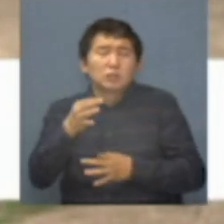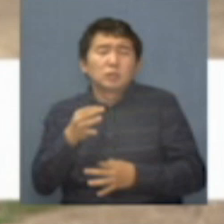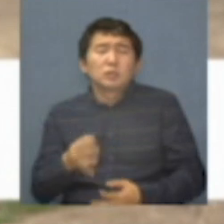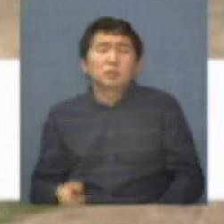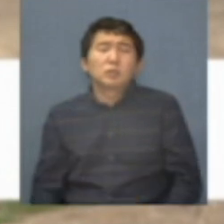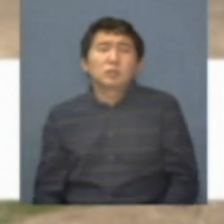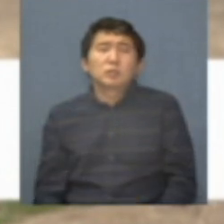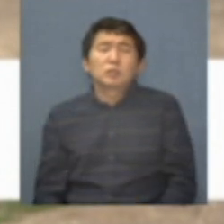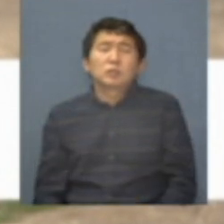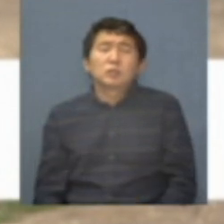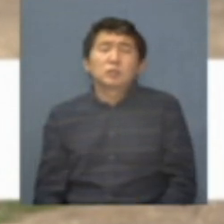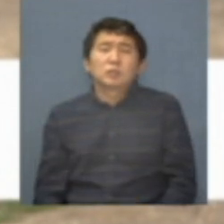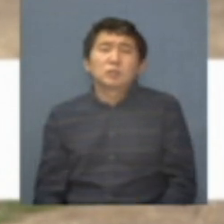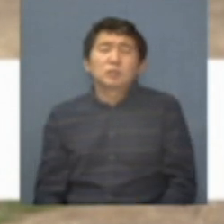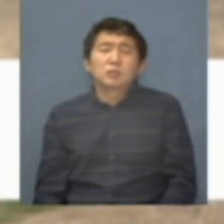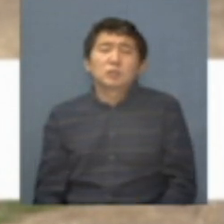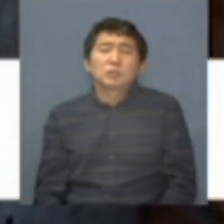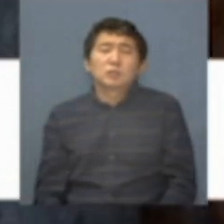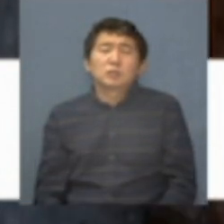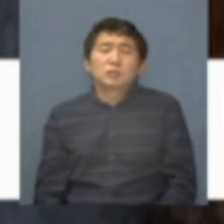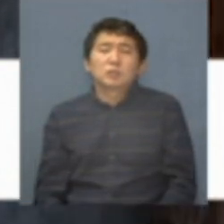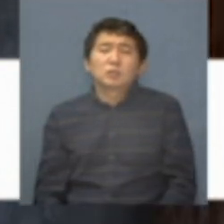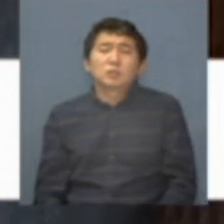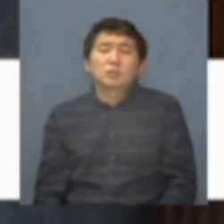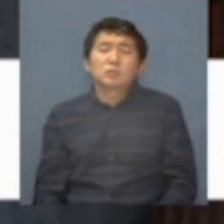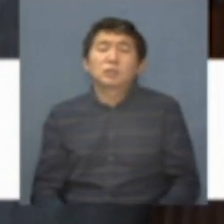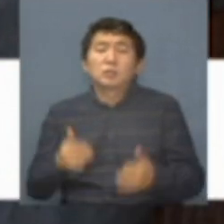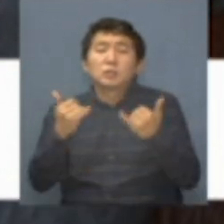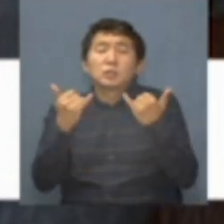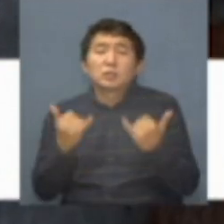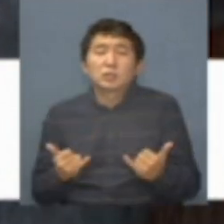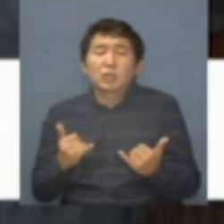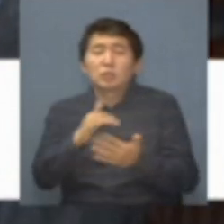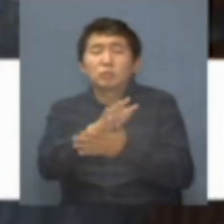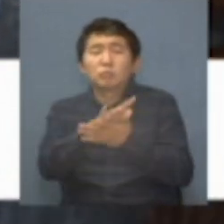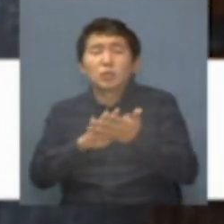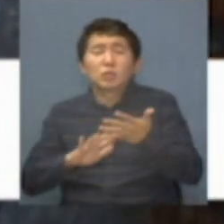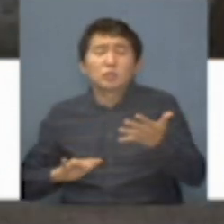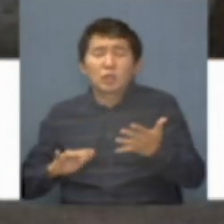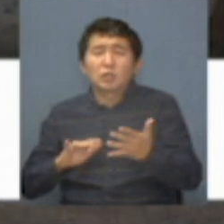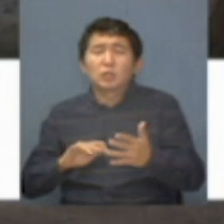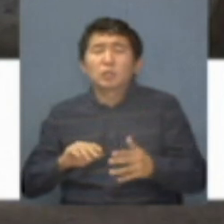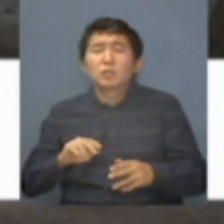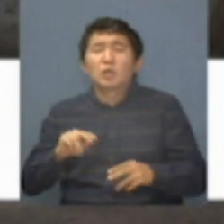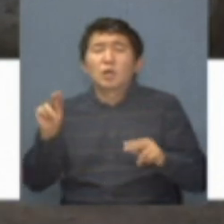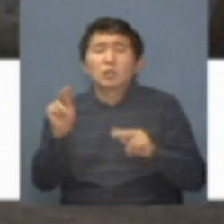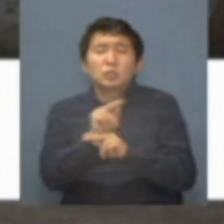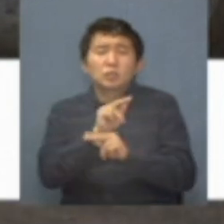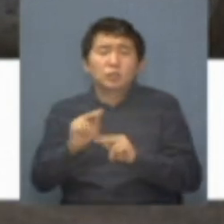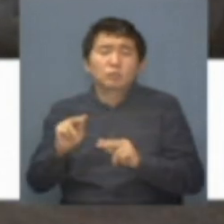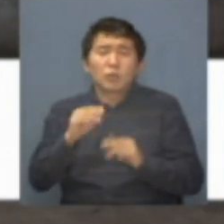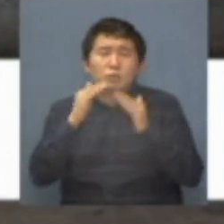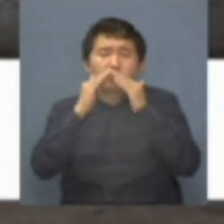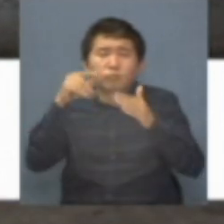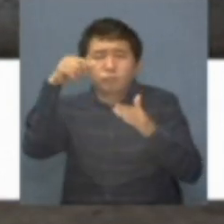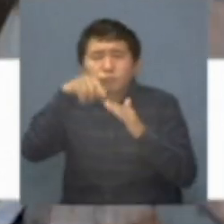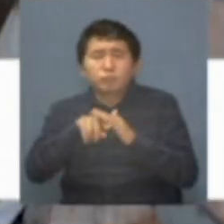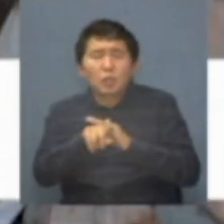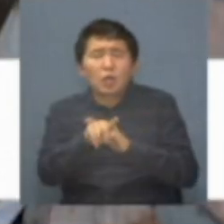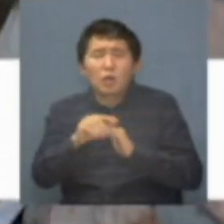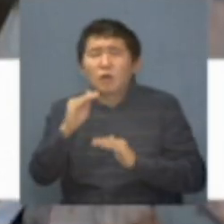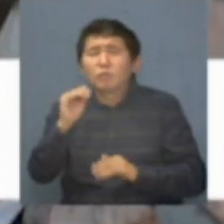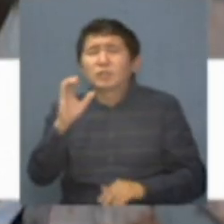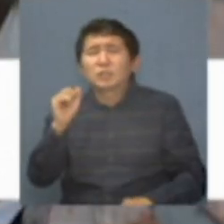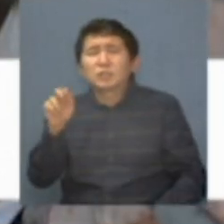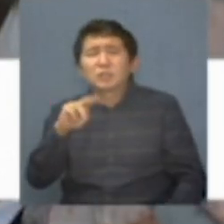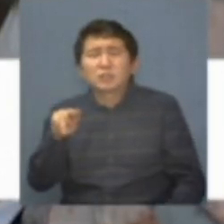года при полном финансировании. Сейчас на объекте продолжаются работы по внутренней отделке и оформлению фасада, штукатурки